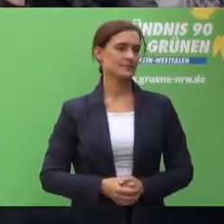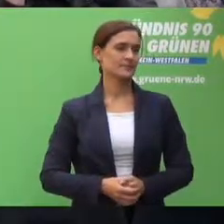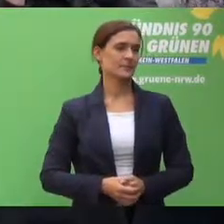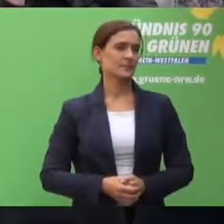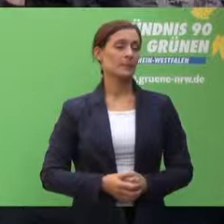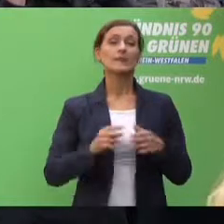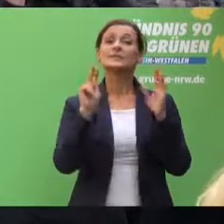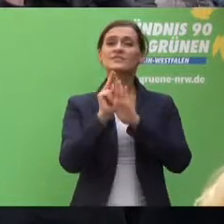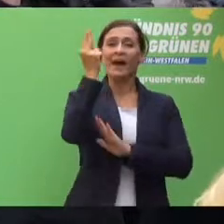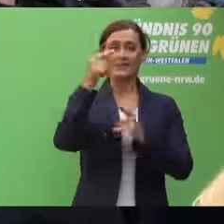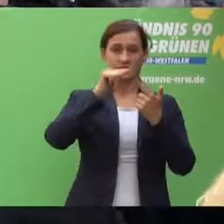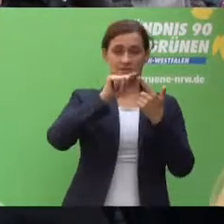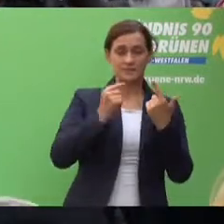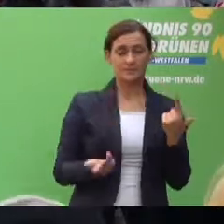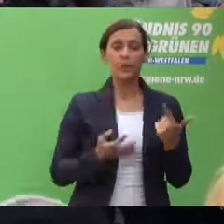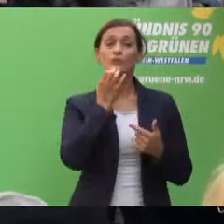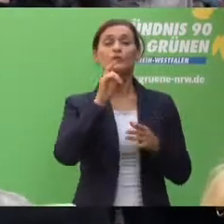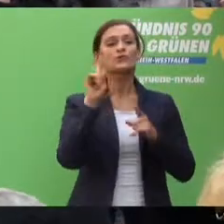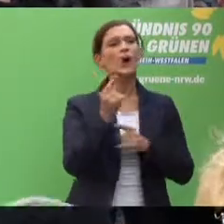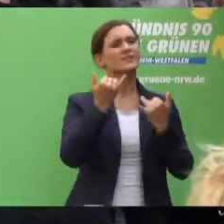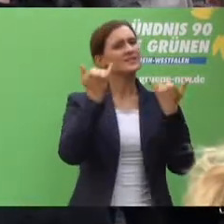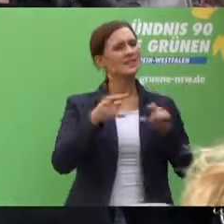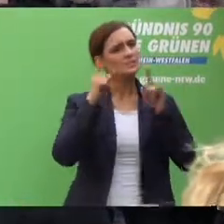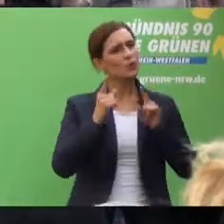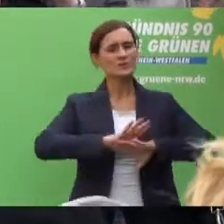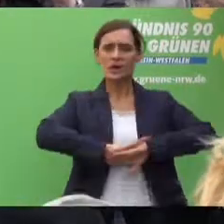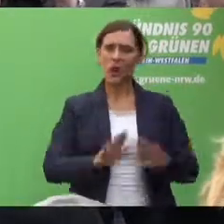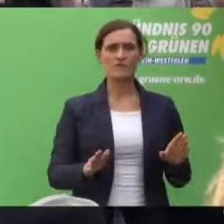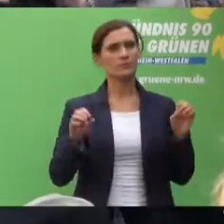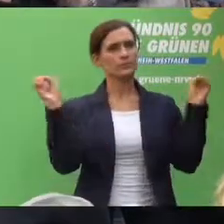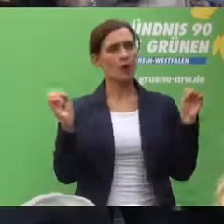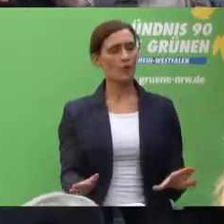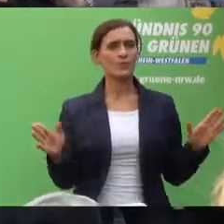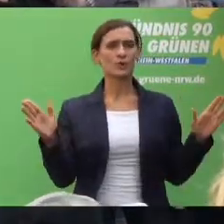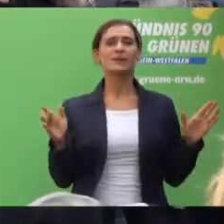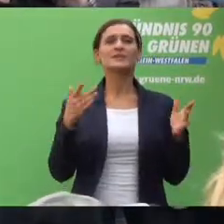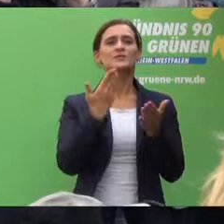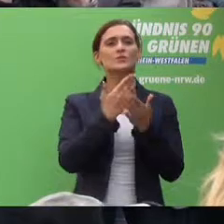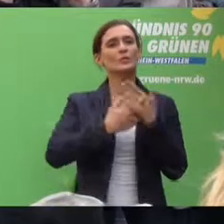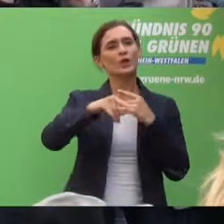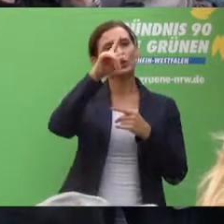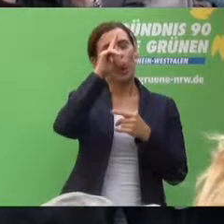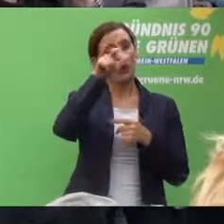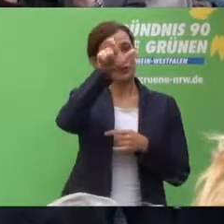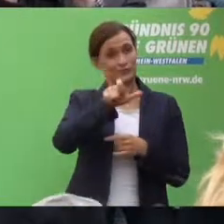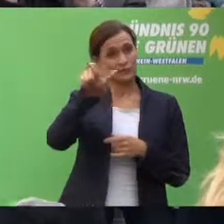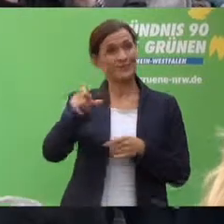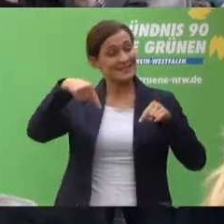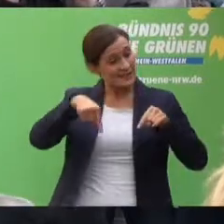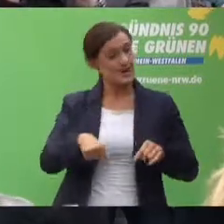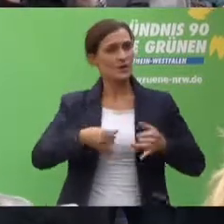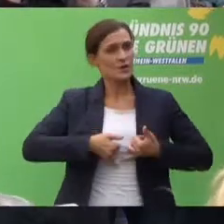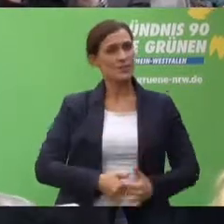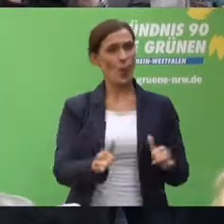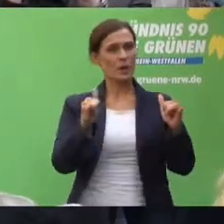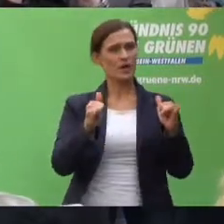Und wir wollen auch, dass endlich Schluss damit gemacht wird, dass Deutsche, die hier geboren sind,